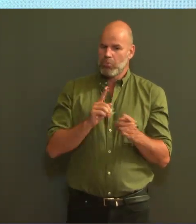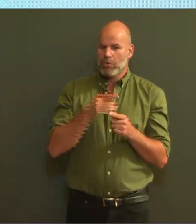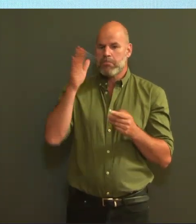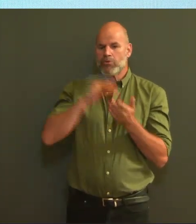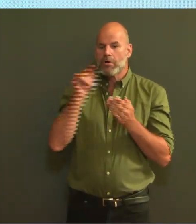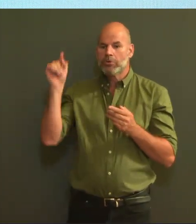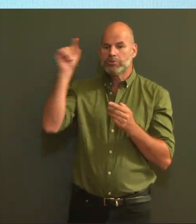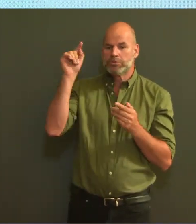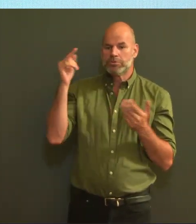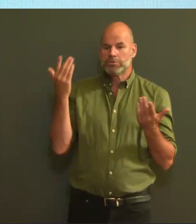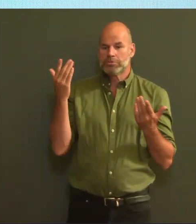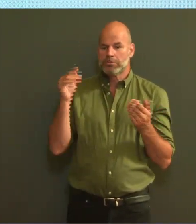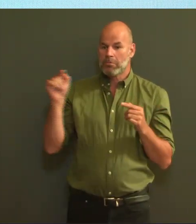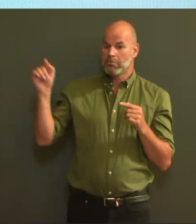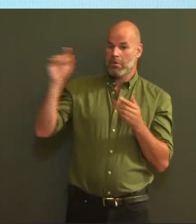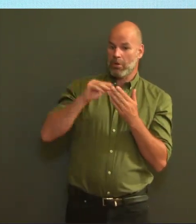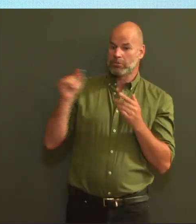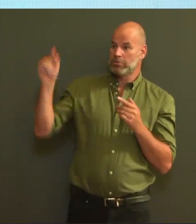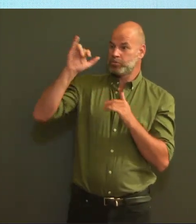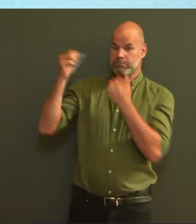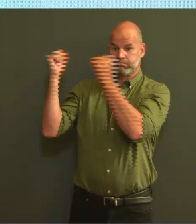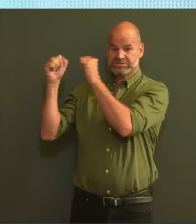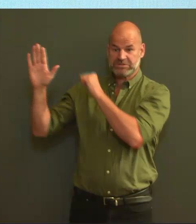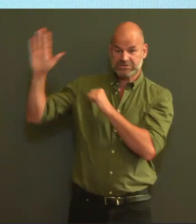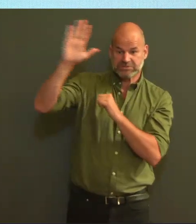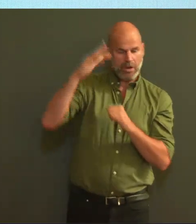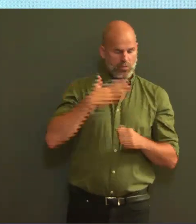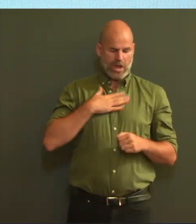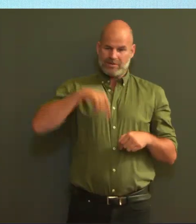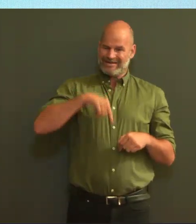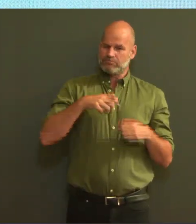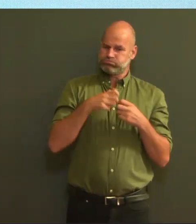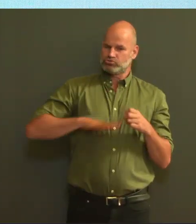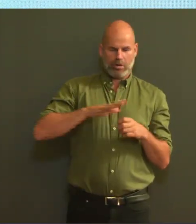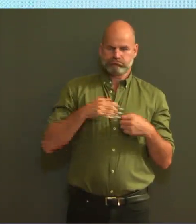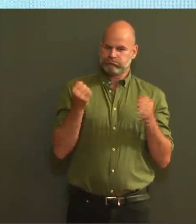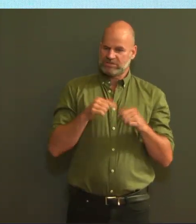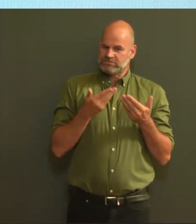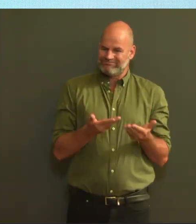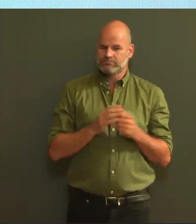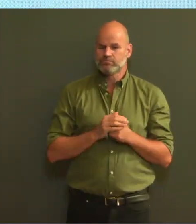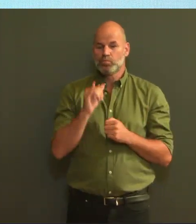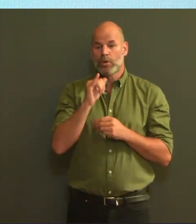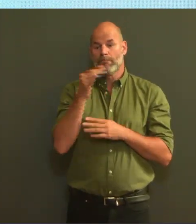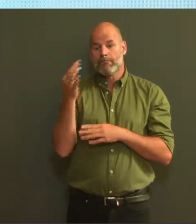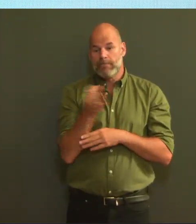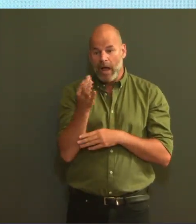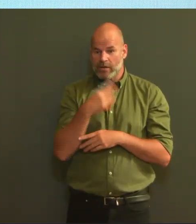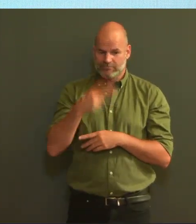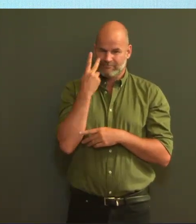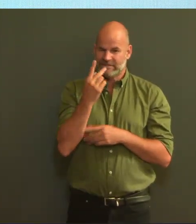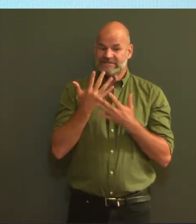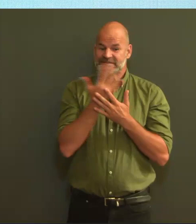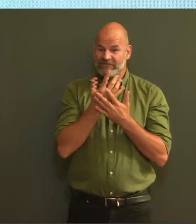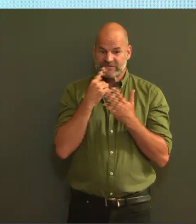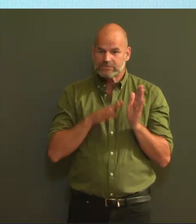is dat de cijfers stijgen en dat wanneer je zo'n drempel bereikt of overschrijdt, dat dat een belangrijke signaalfunctie